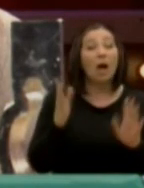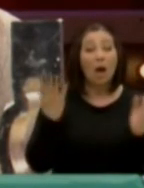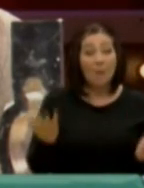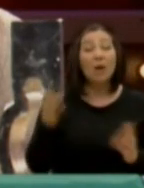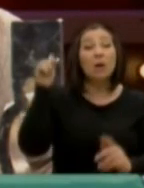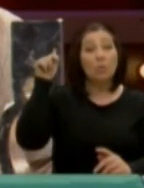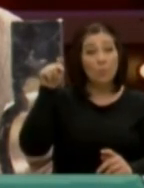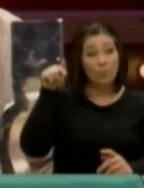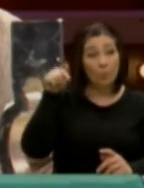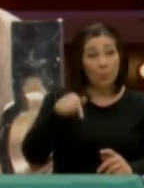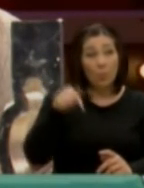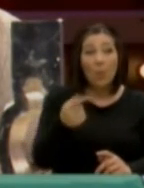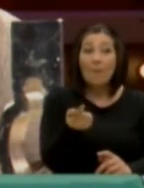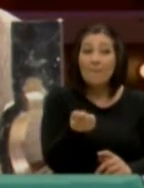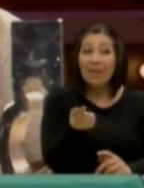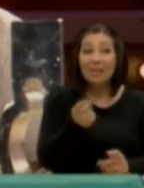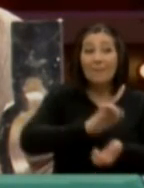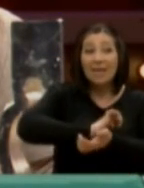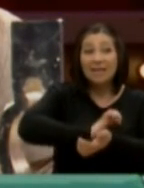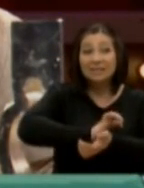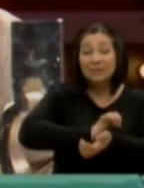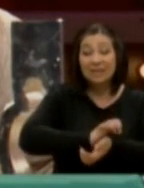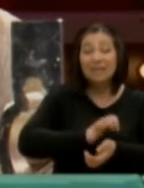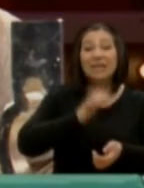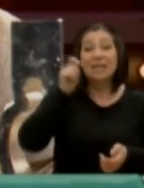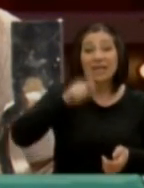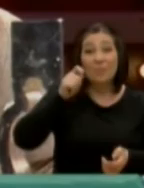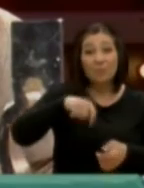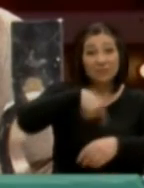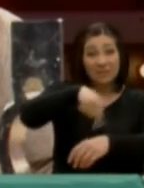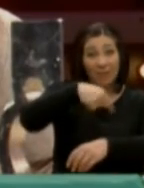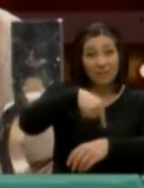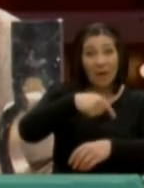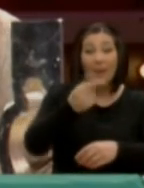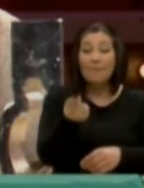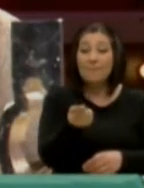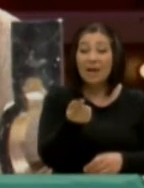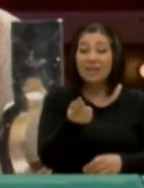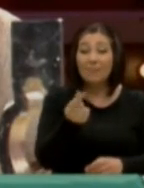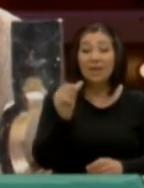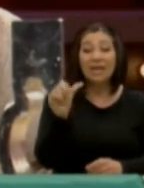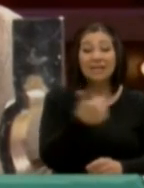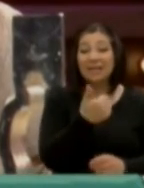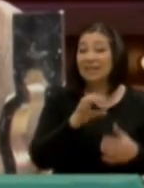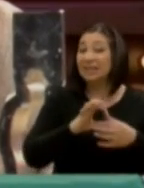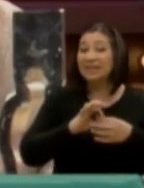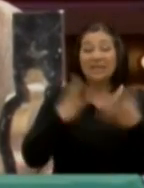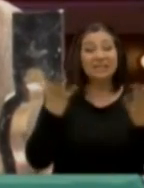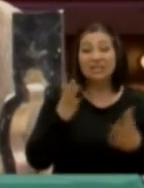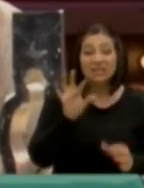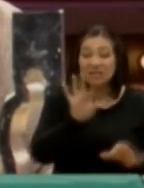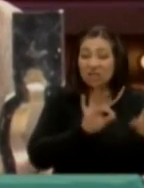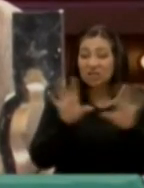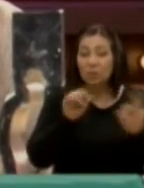bu badem ezmesi yapımı esnasında badem kalitesi nasıl seçilir hep